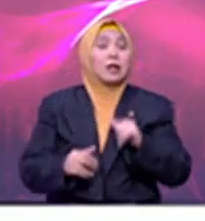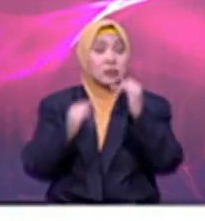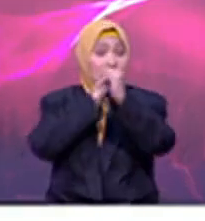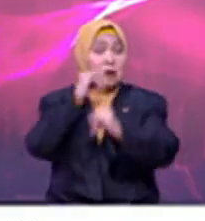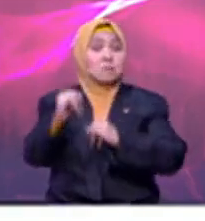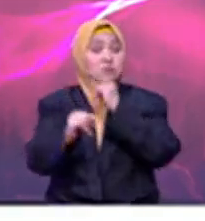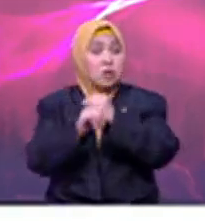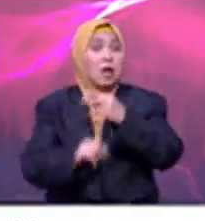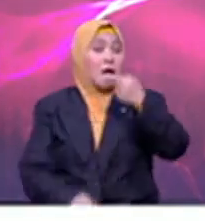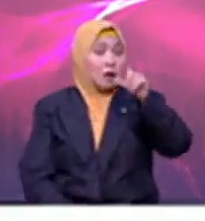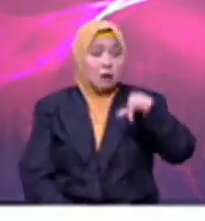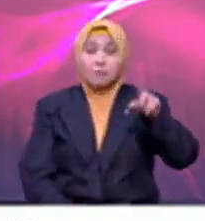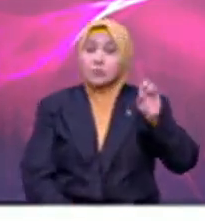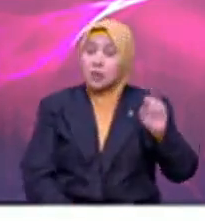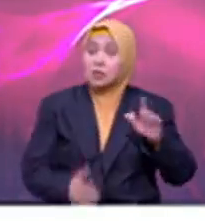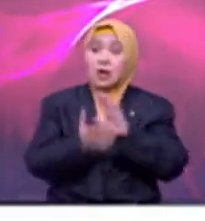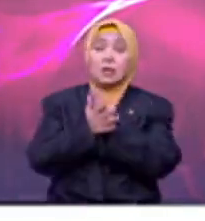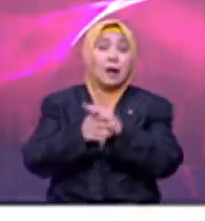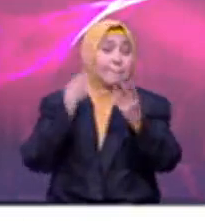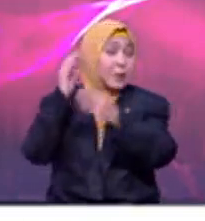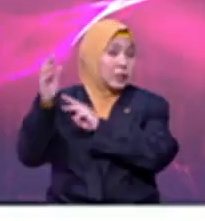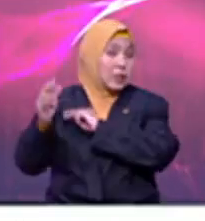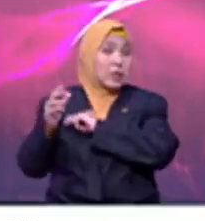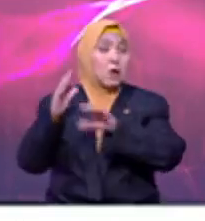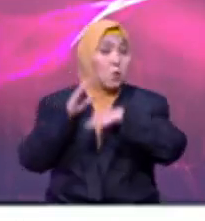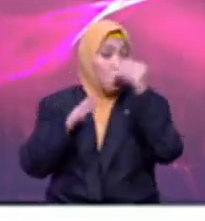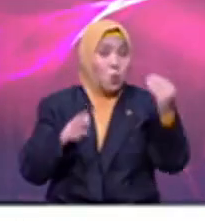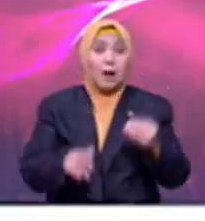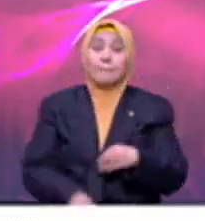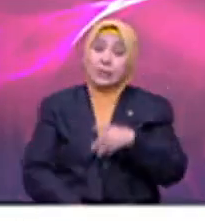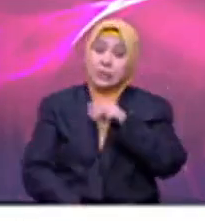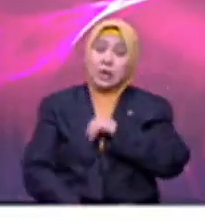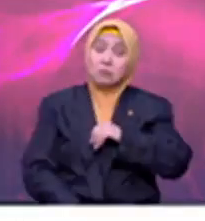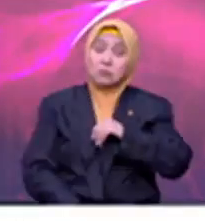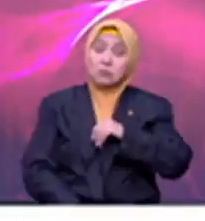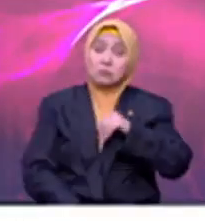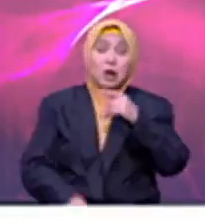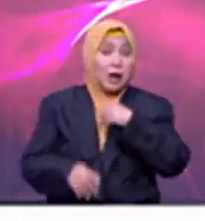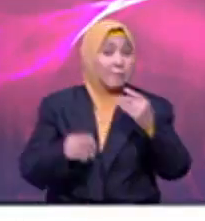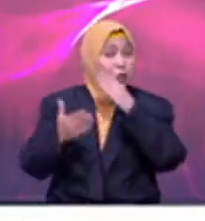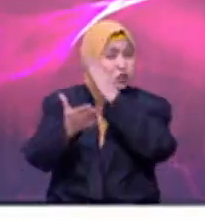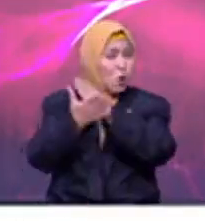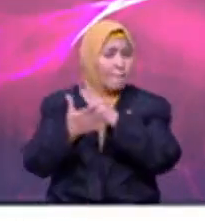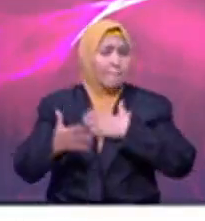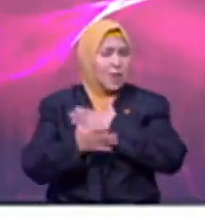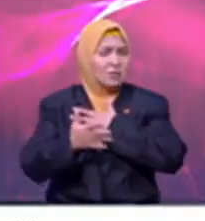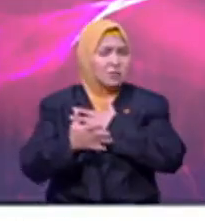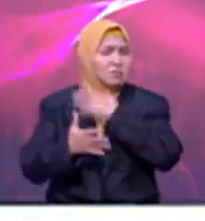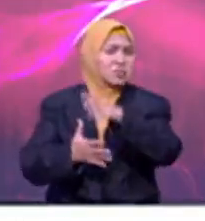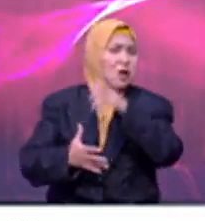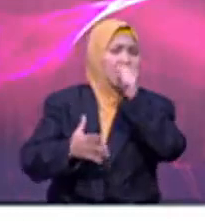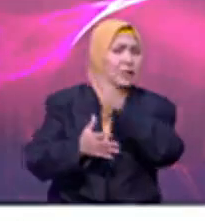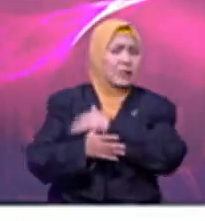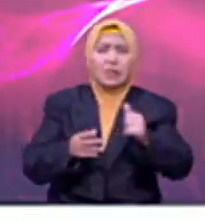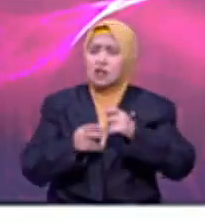deeg Malaysia yang diwakili menteri luar Datuk Seri Mohamad Hassan mendesak Israel agar menghentikan semua pencabulan dan